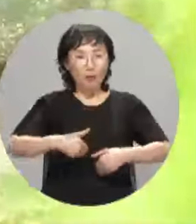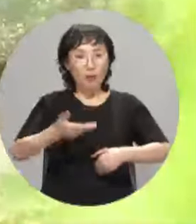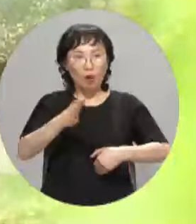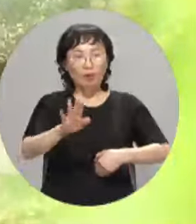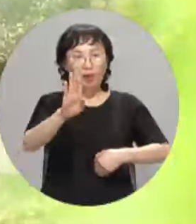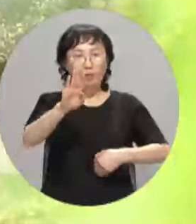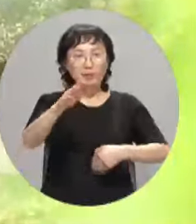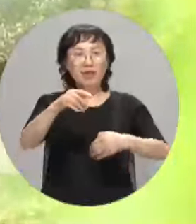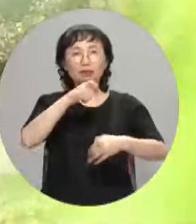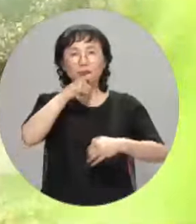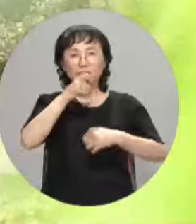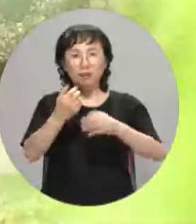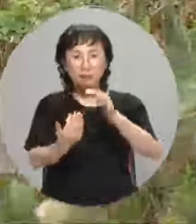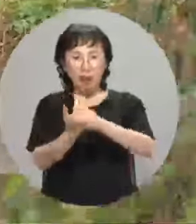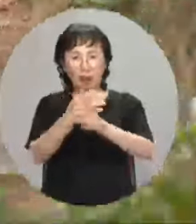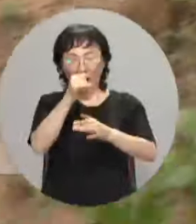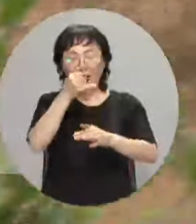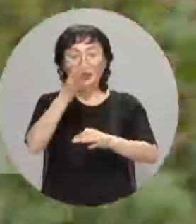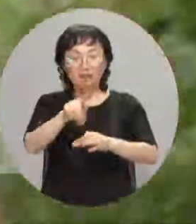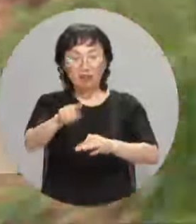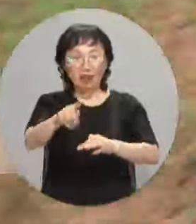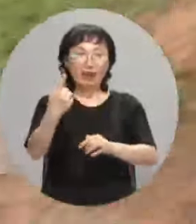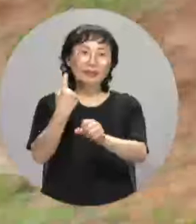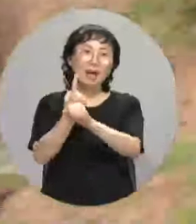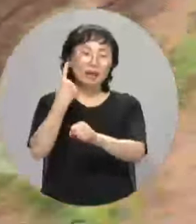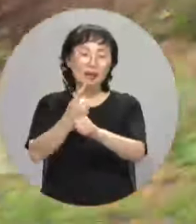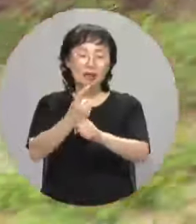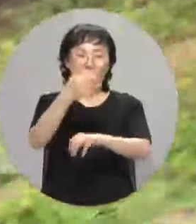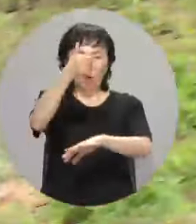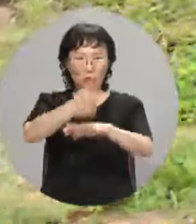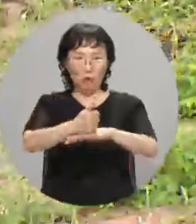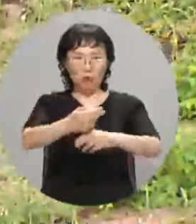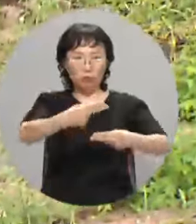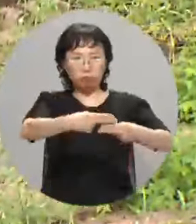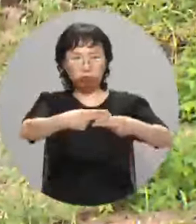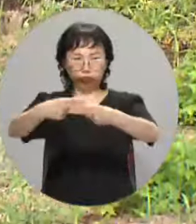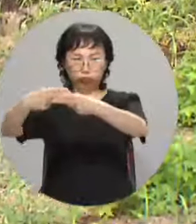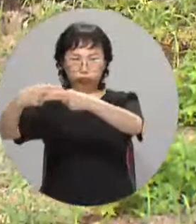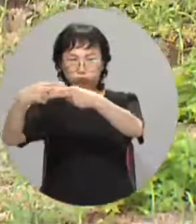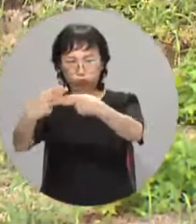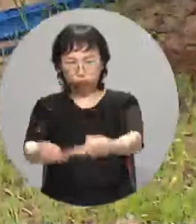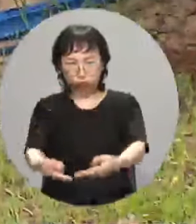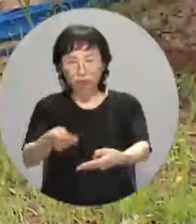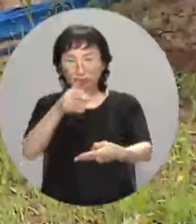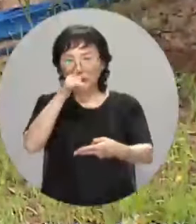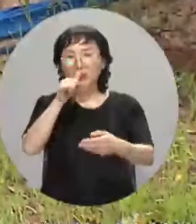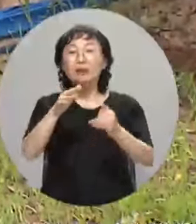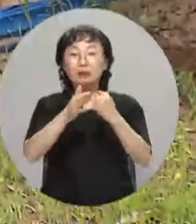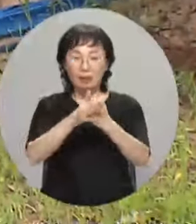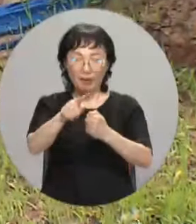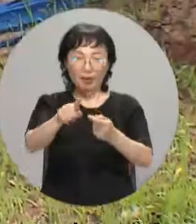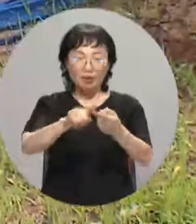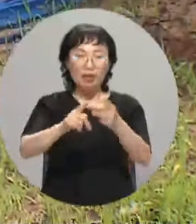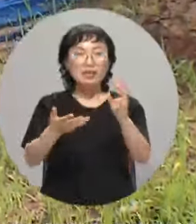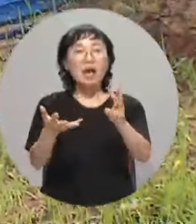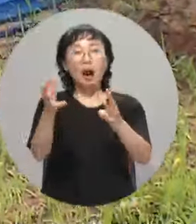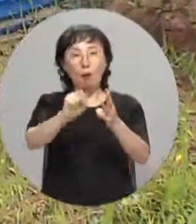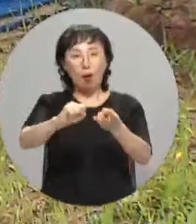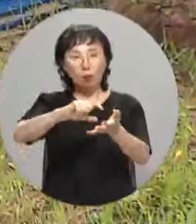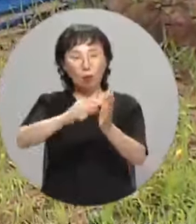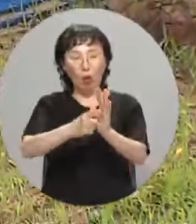평가되는데 지난해 장마철에 결국 재방 일부가 유실됐습니다 남원시는 3억 여원의 부수 예산 확보가